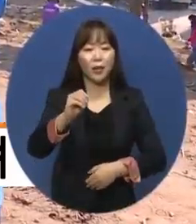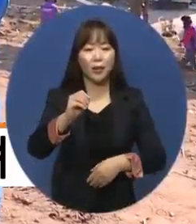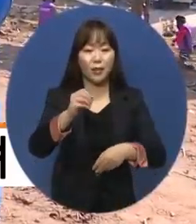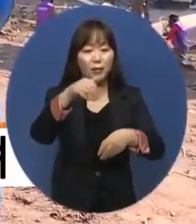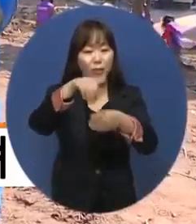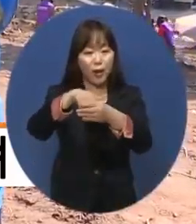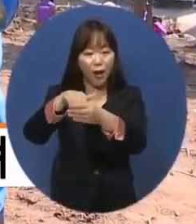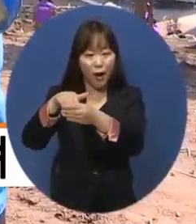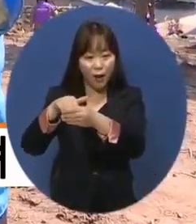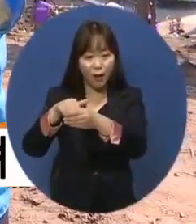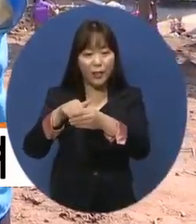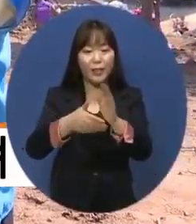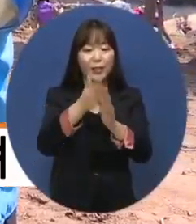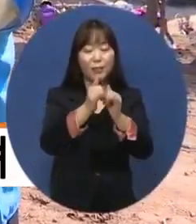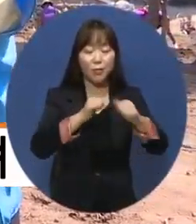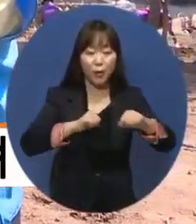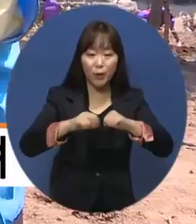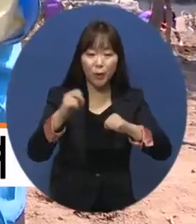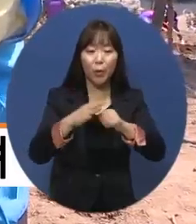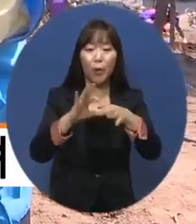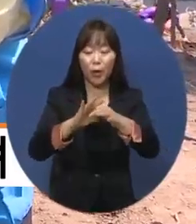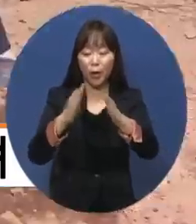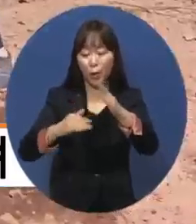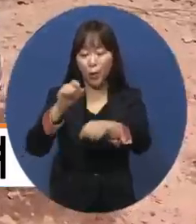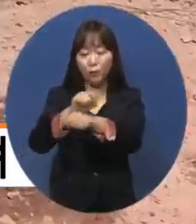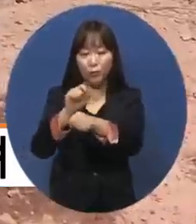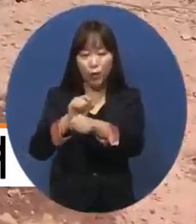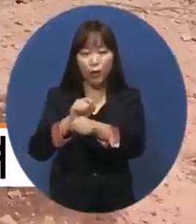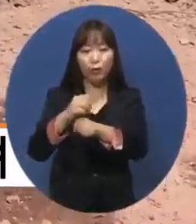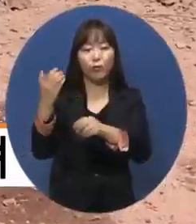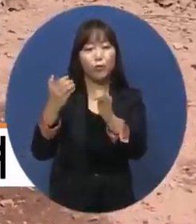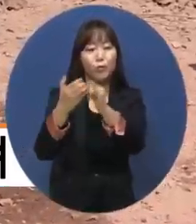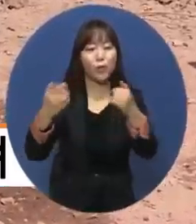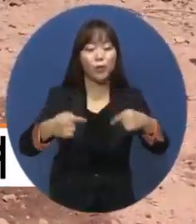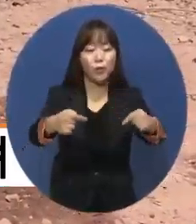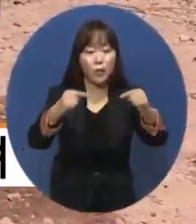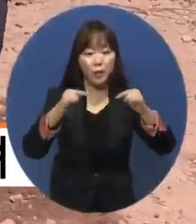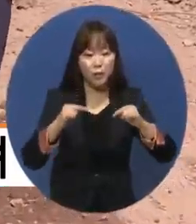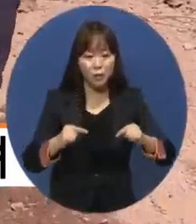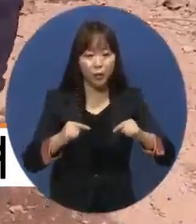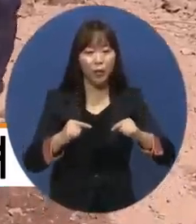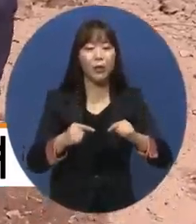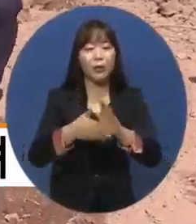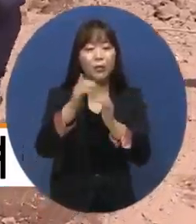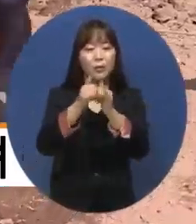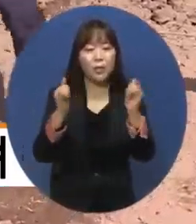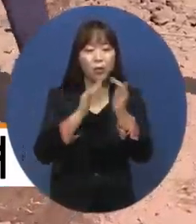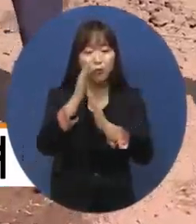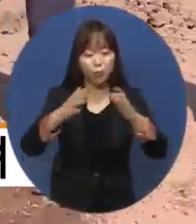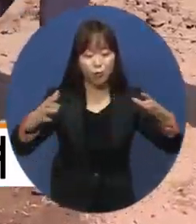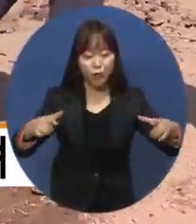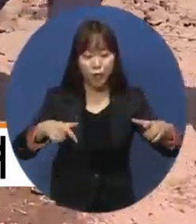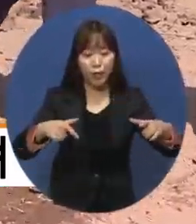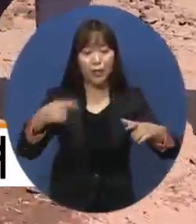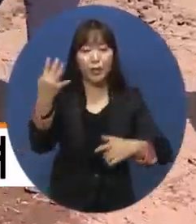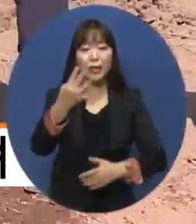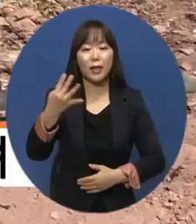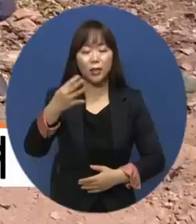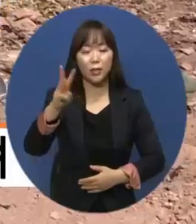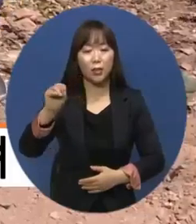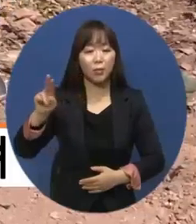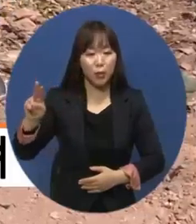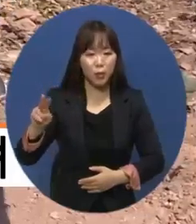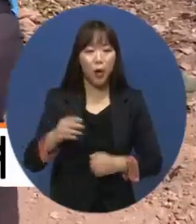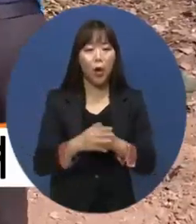시민운동 본부와 관계 공무원 등 90여명이 참석한 가운데 시민의숲 굳이 4000 제곱 m 에